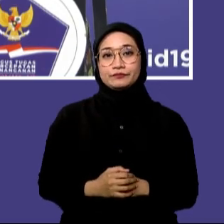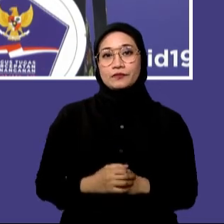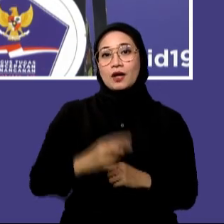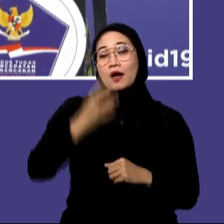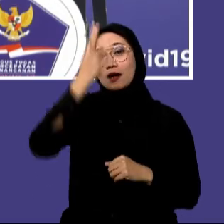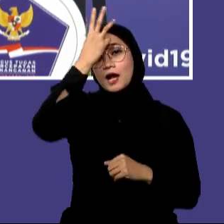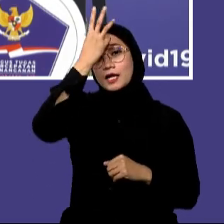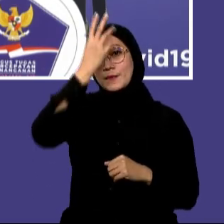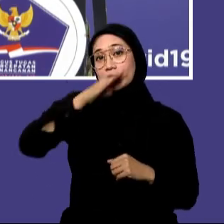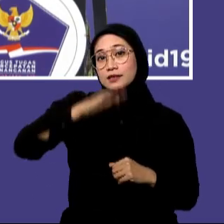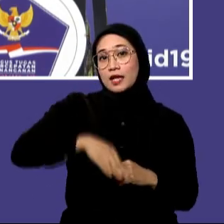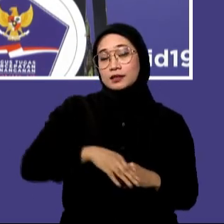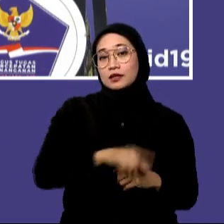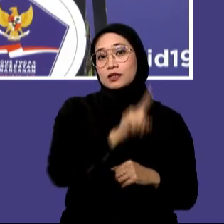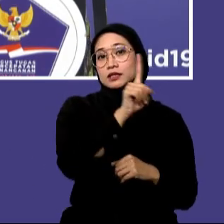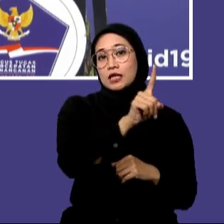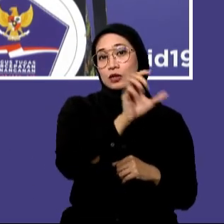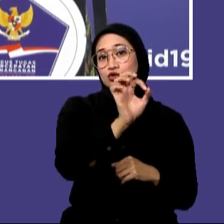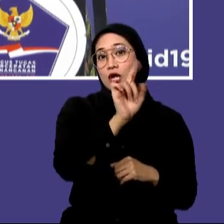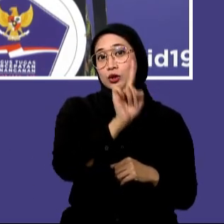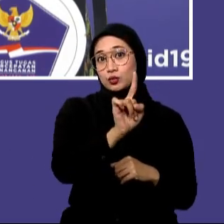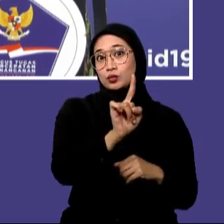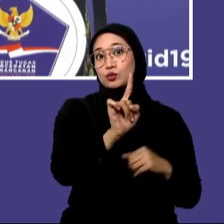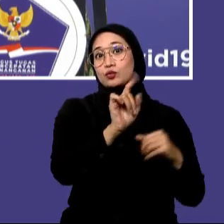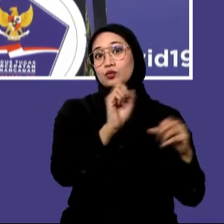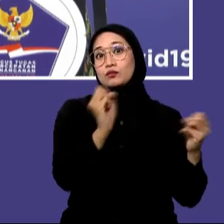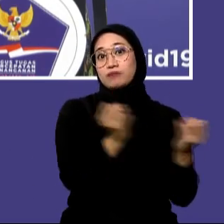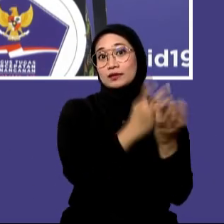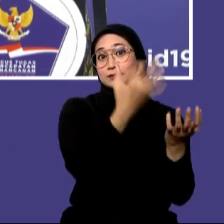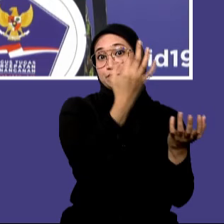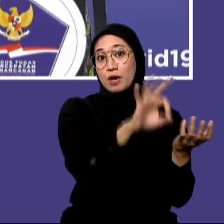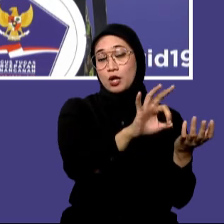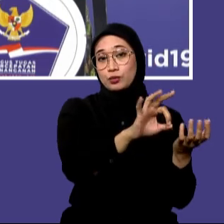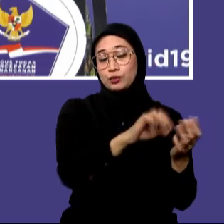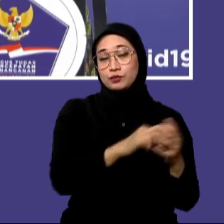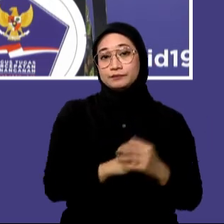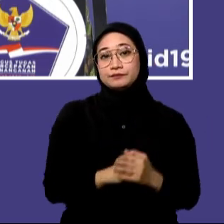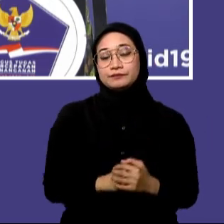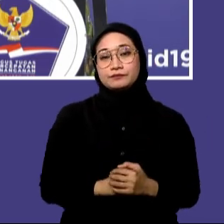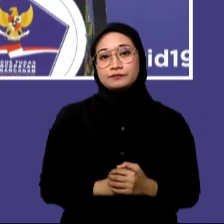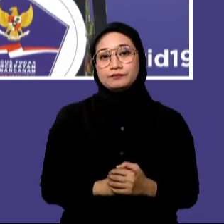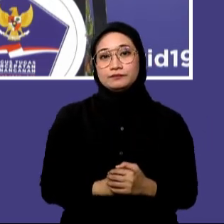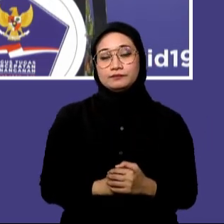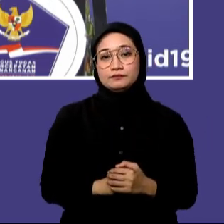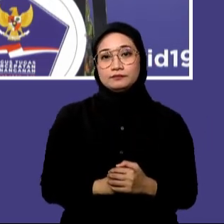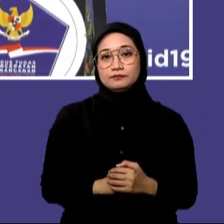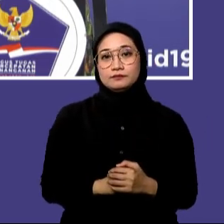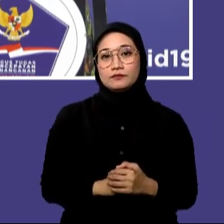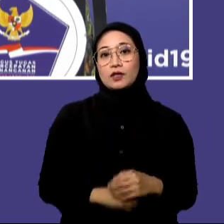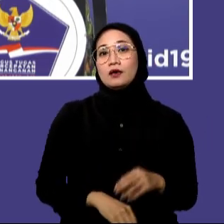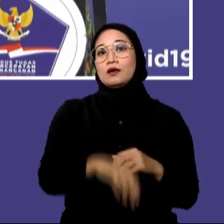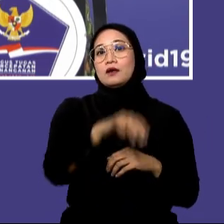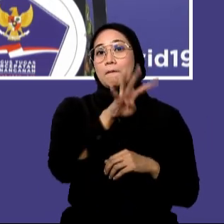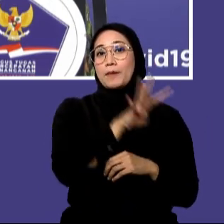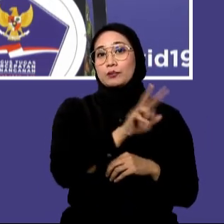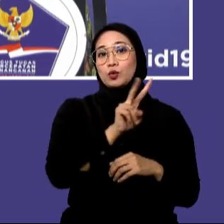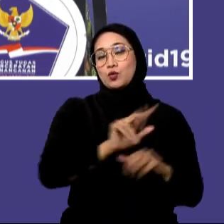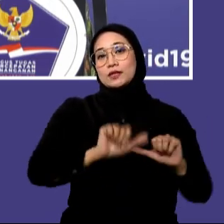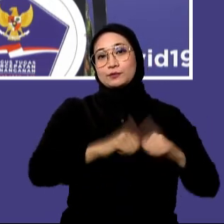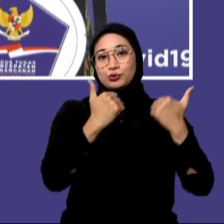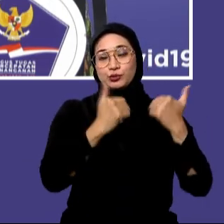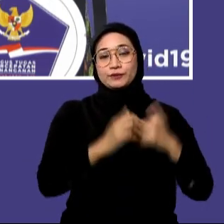Kalimantan Selatan 101 kasus baru, 101 orang kasus baru dan 42